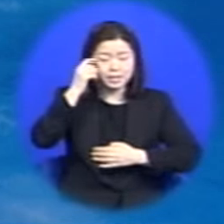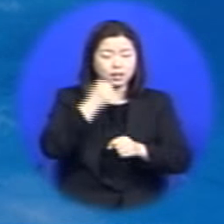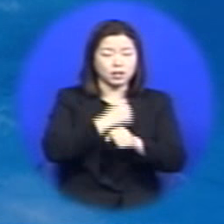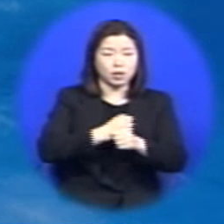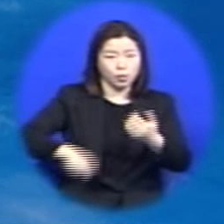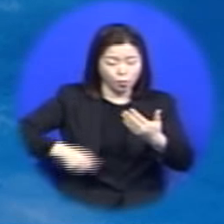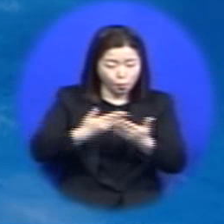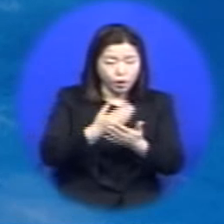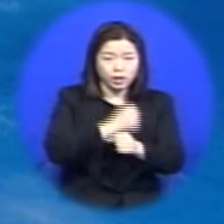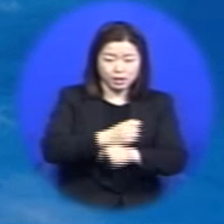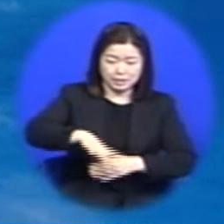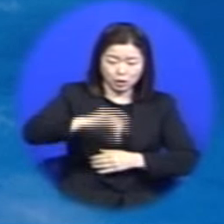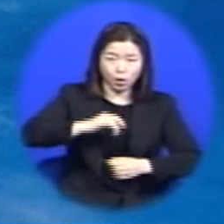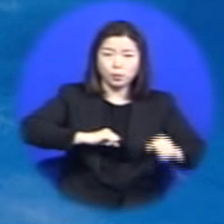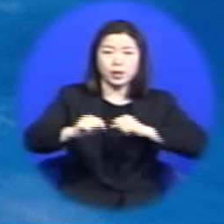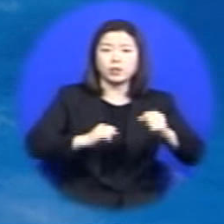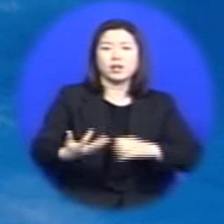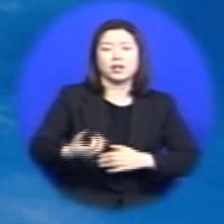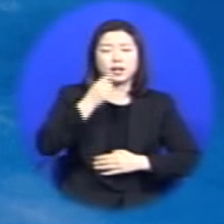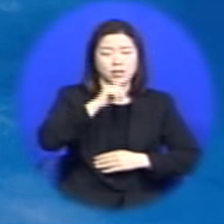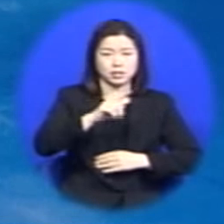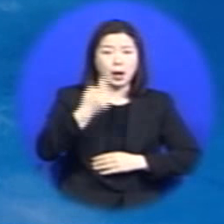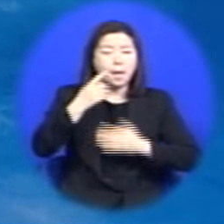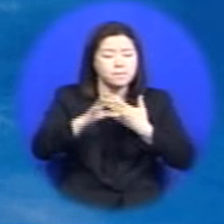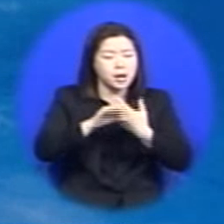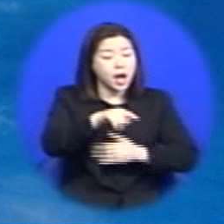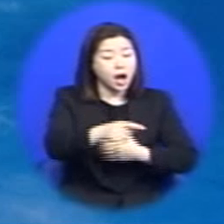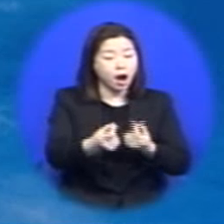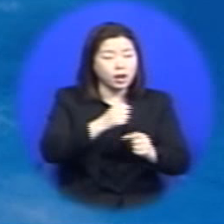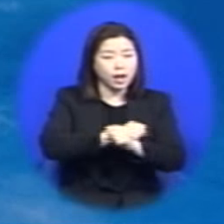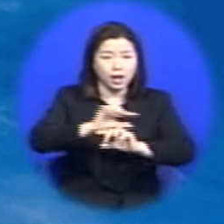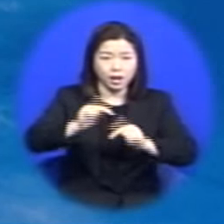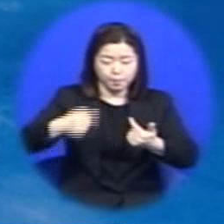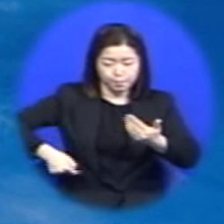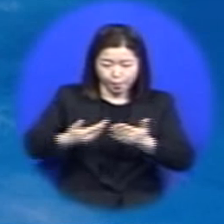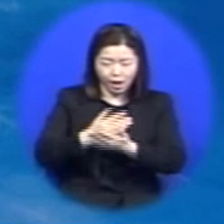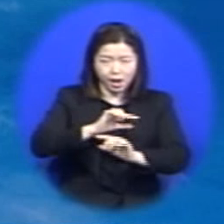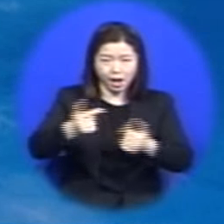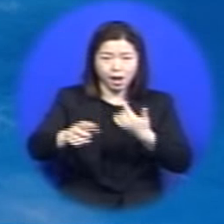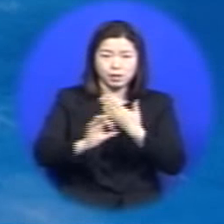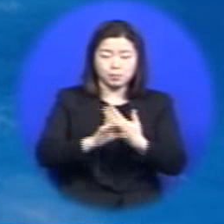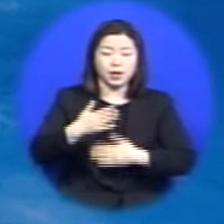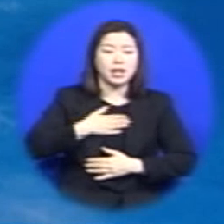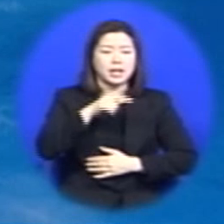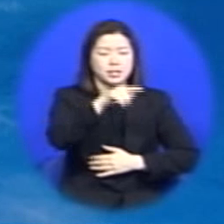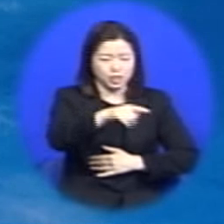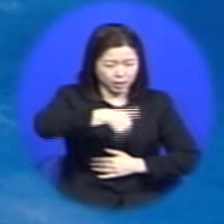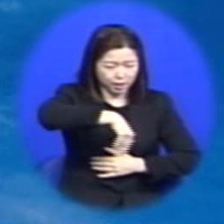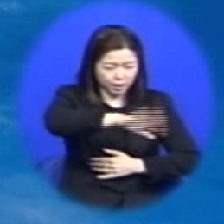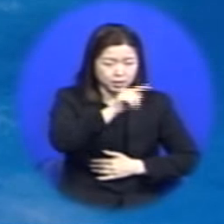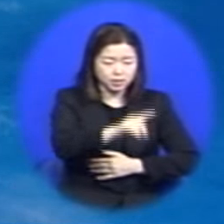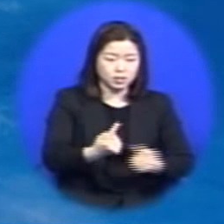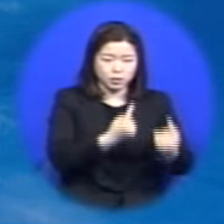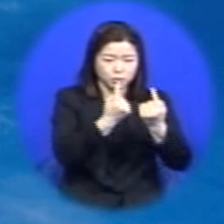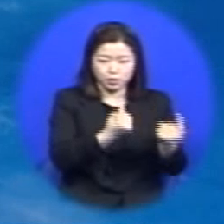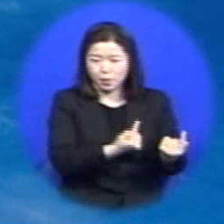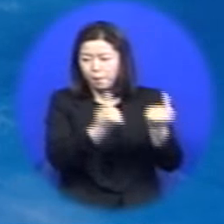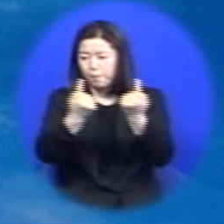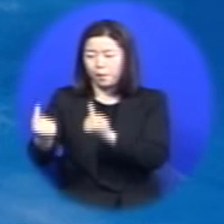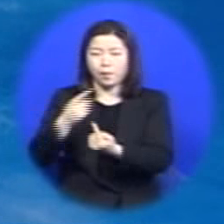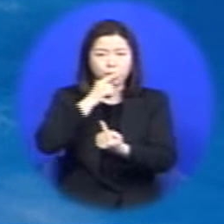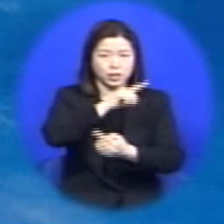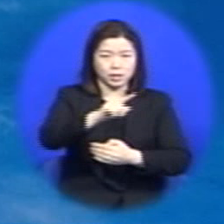회개하여 처음 행위를 가지라. 만일 그리하지 아니하고 회개하지 아니하면 내가 내게 가서 내 촛대를 그 자리에서 옮기리라.